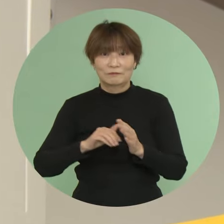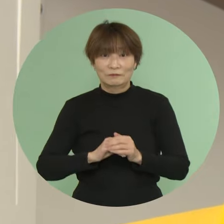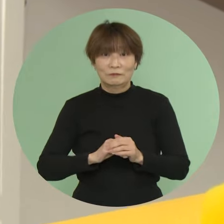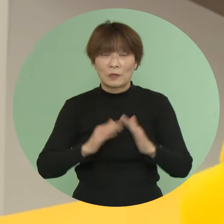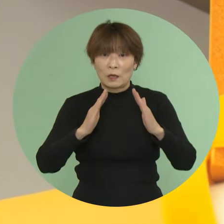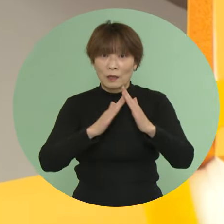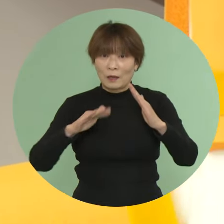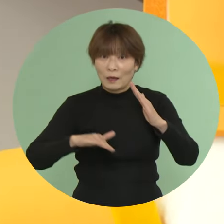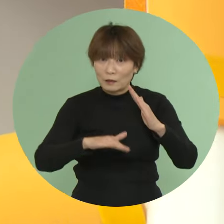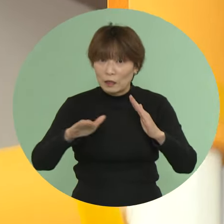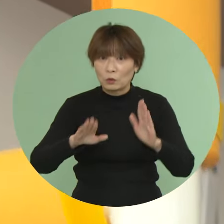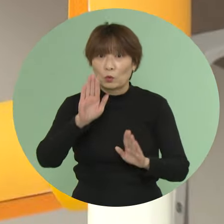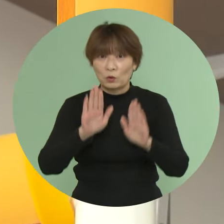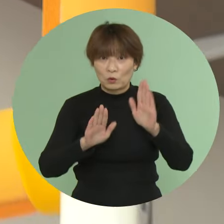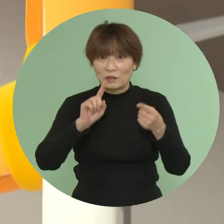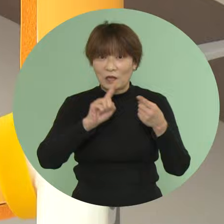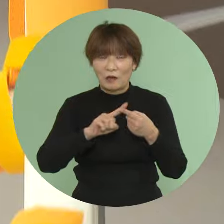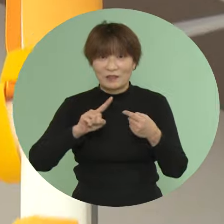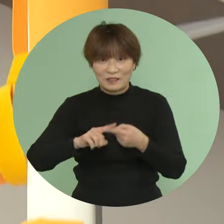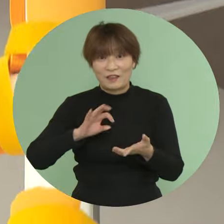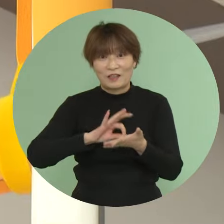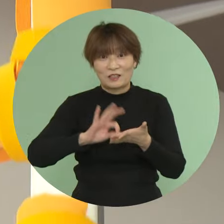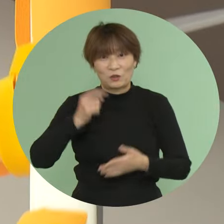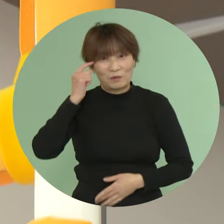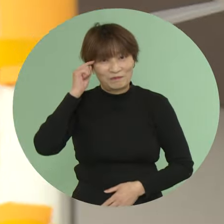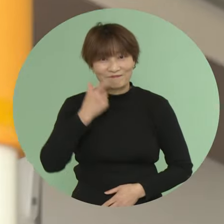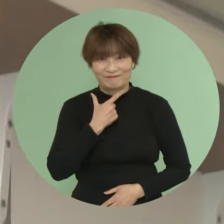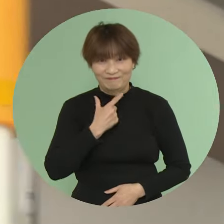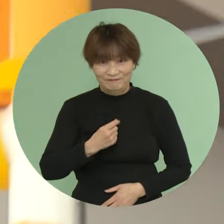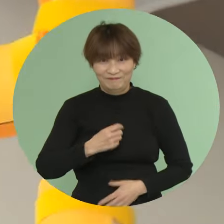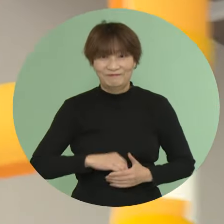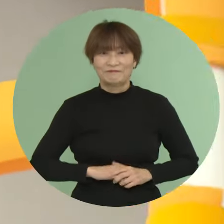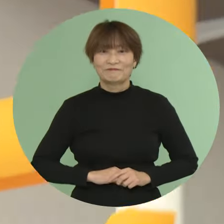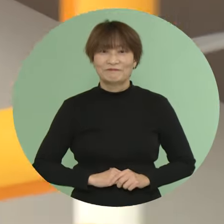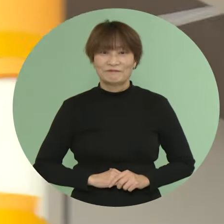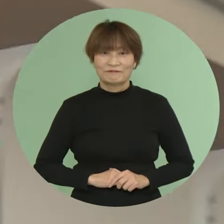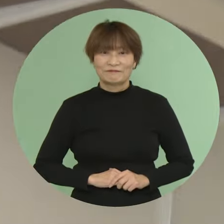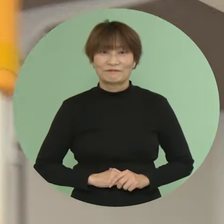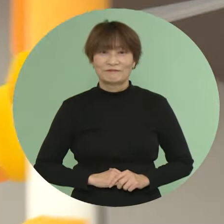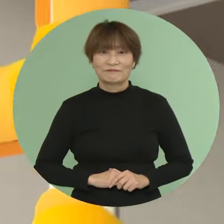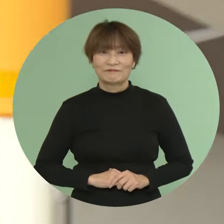ご家庭の事情に合わせて活用を考えてもらいたいです。